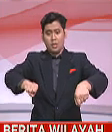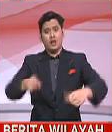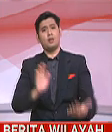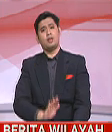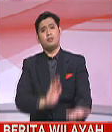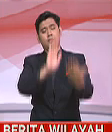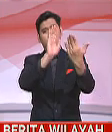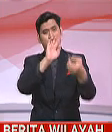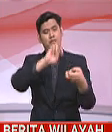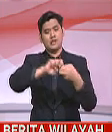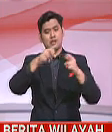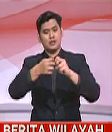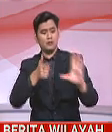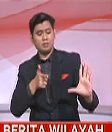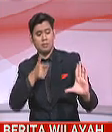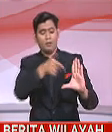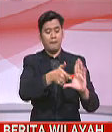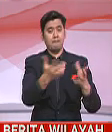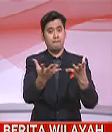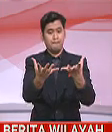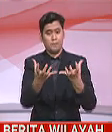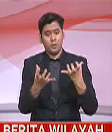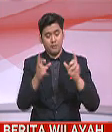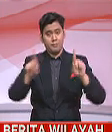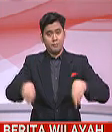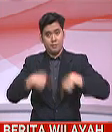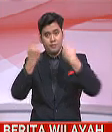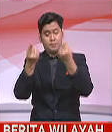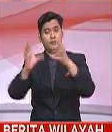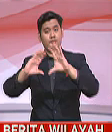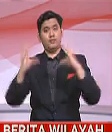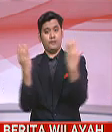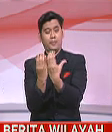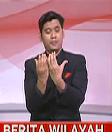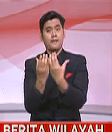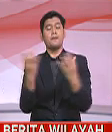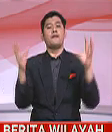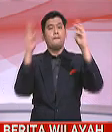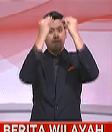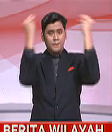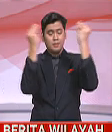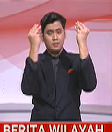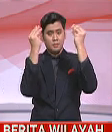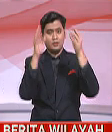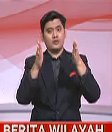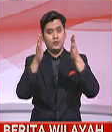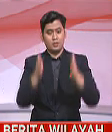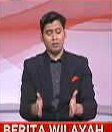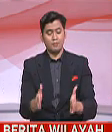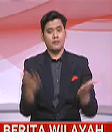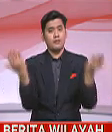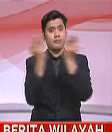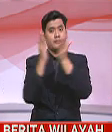berhadapan kekangan bekalan petrol untuk meneruskan rutin ke kelas. Prihatin masalah itu, Majlis Penghuni Desa Siswa Jaya Lembaran